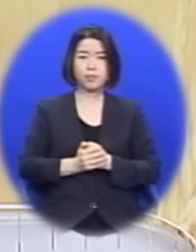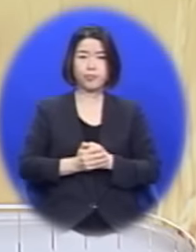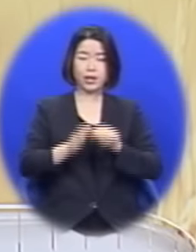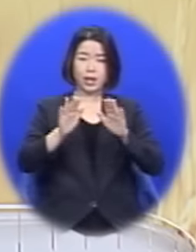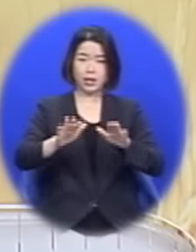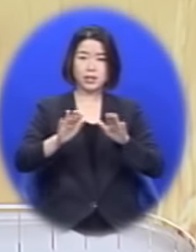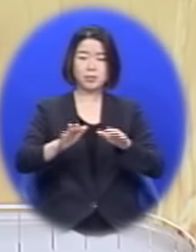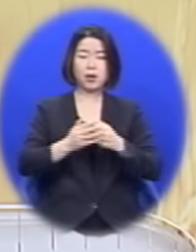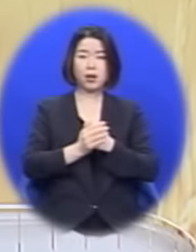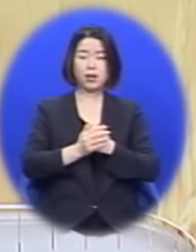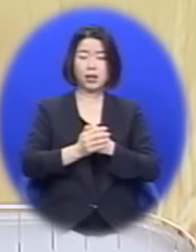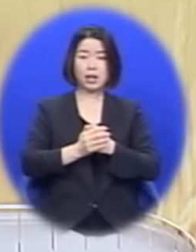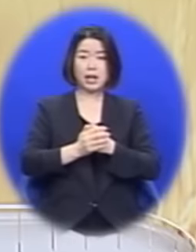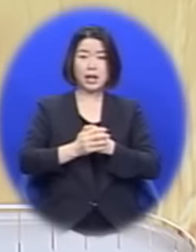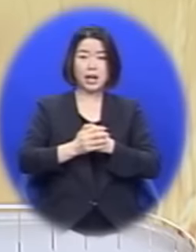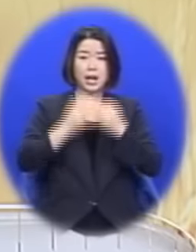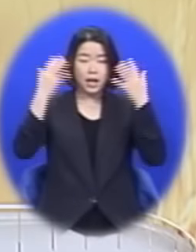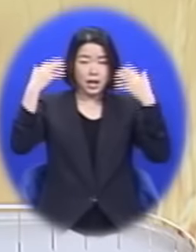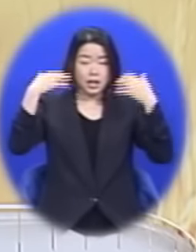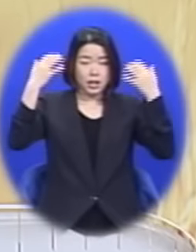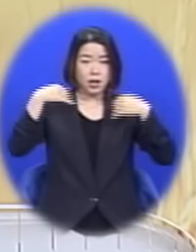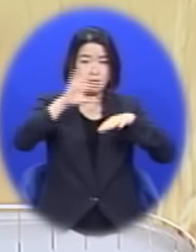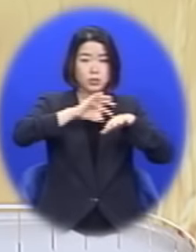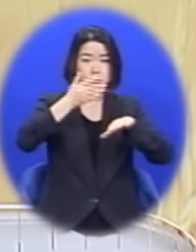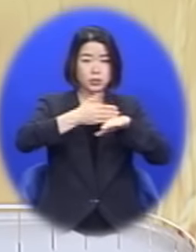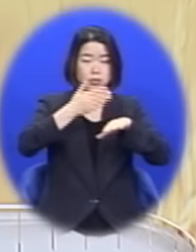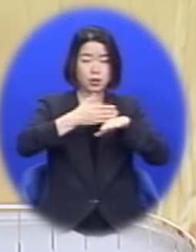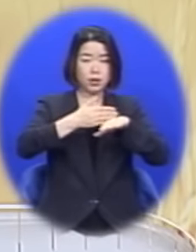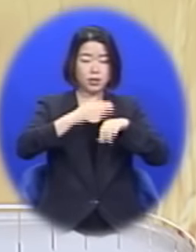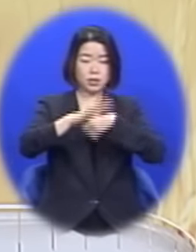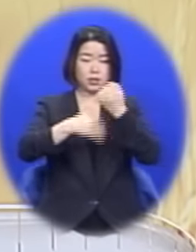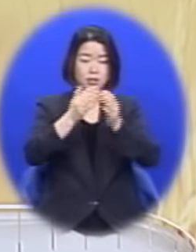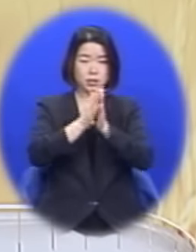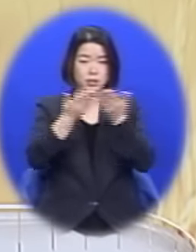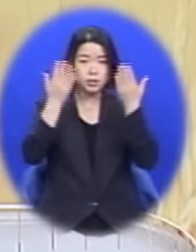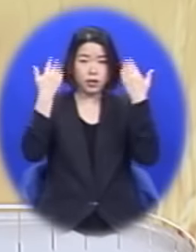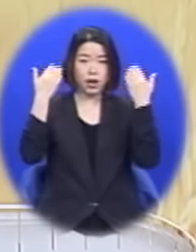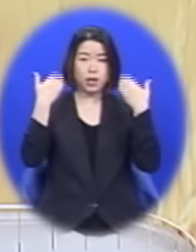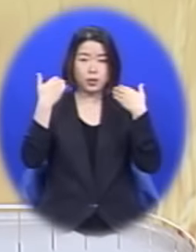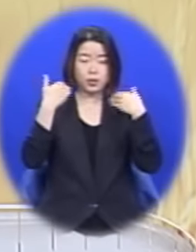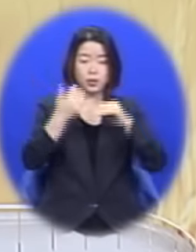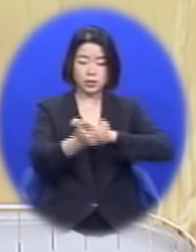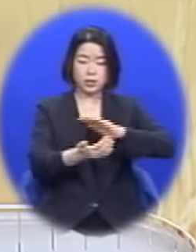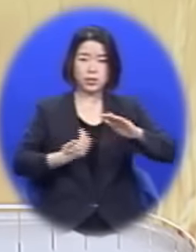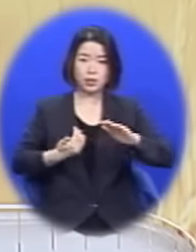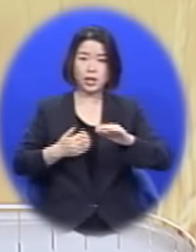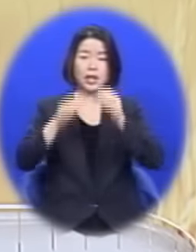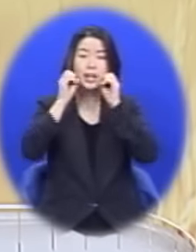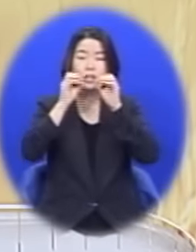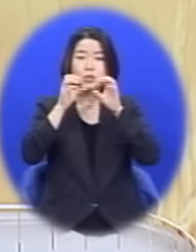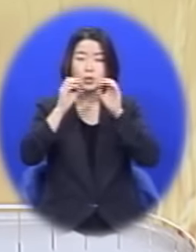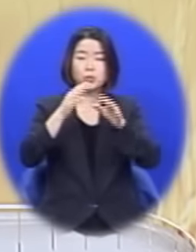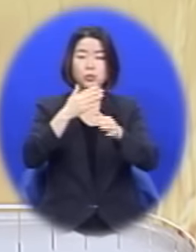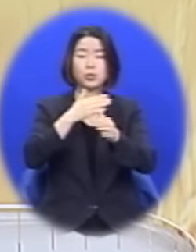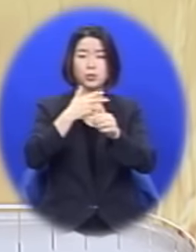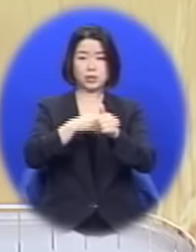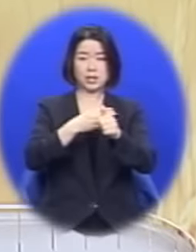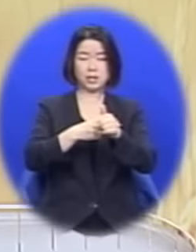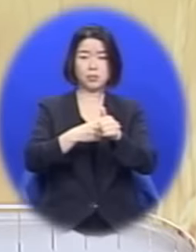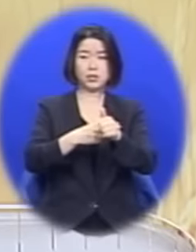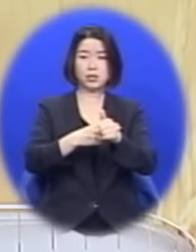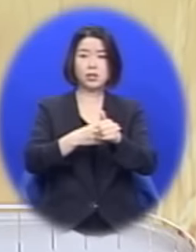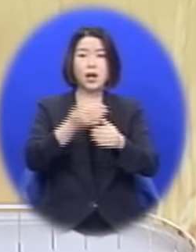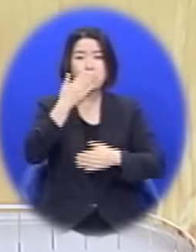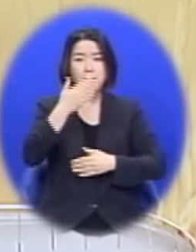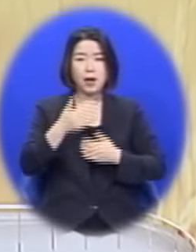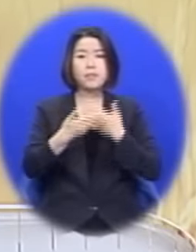이번 여름 수련회 성경학교 앞두고 전도사님들, 교회 학교 전도사님들 식사 대접을 한번 해줬습니다.